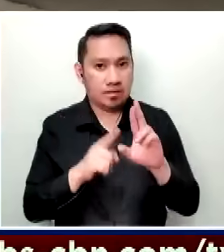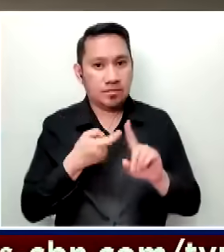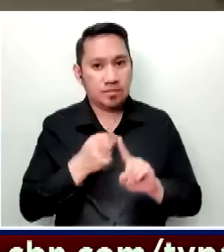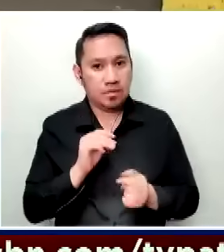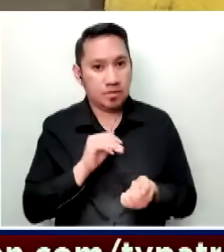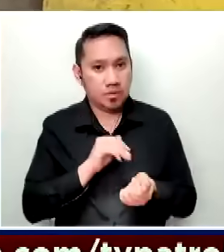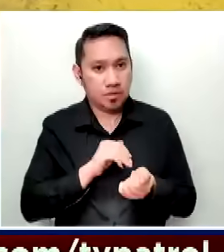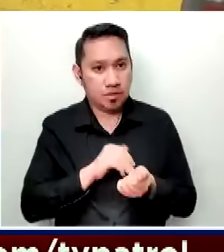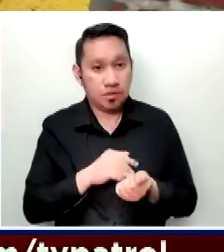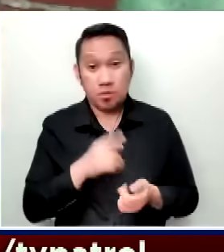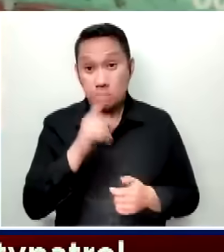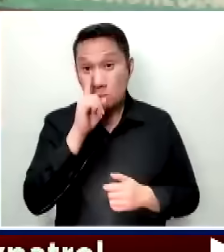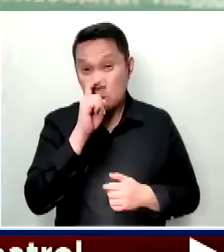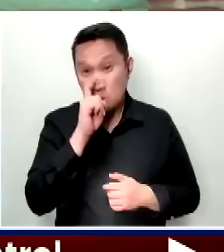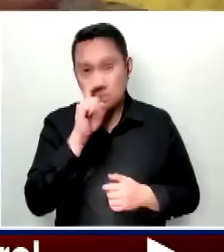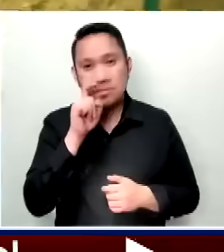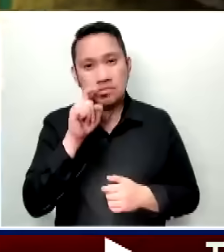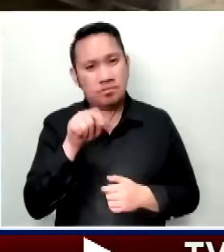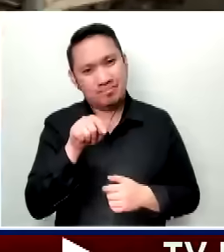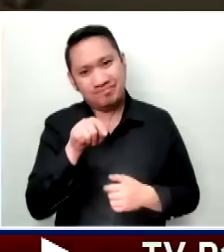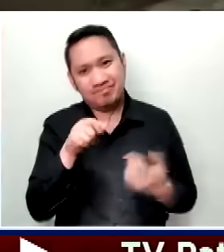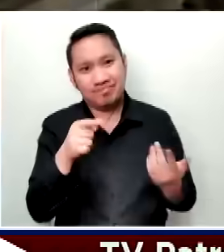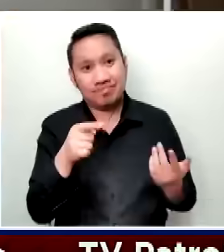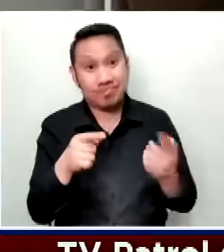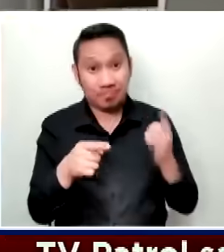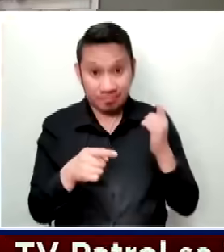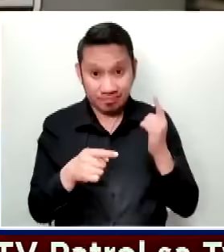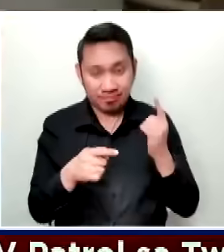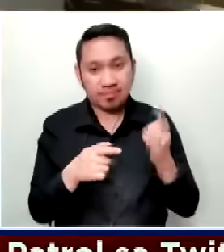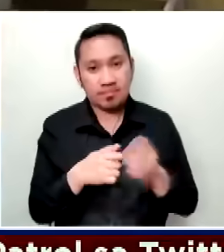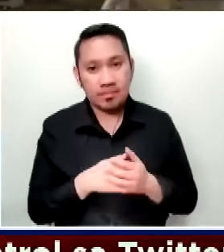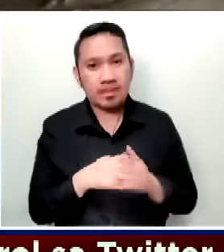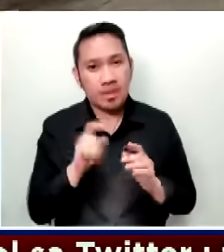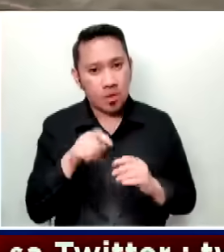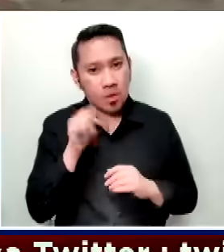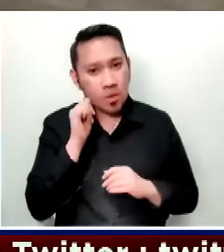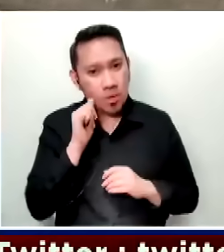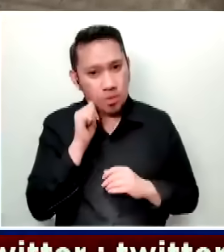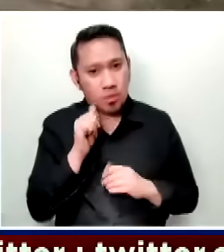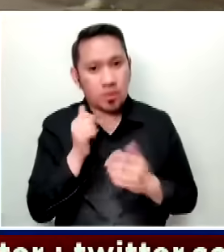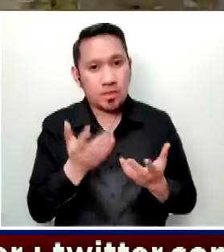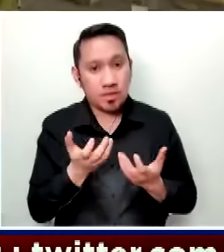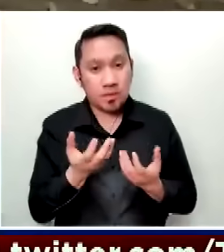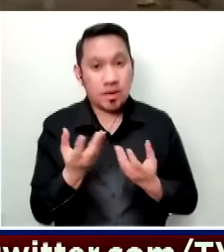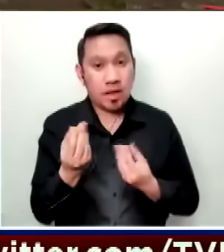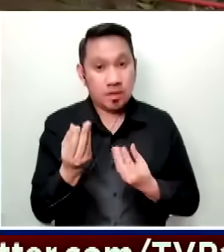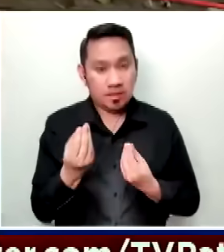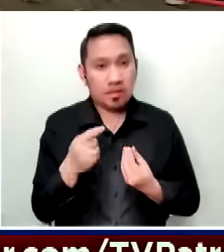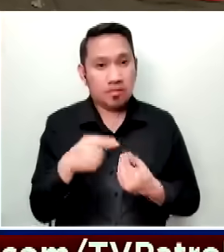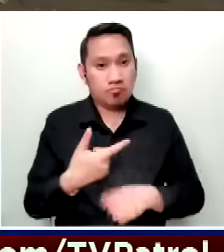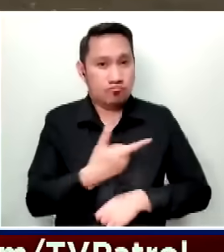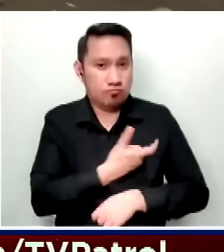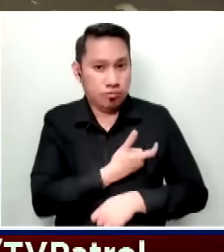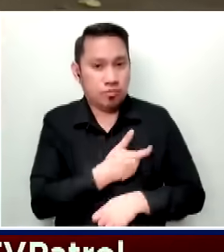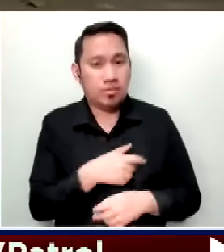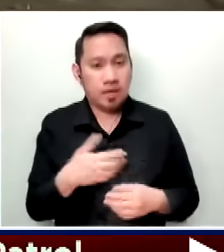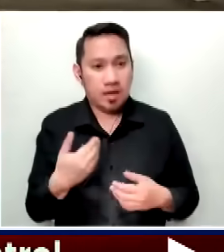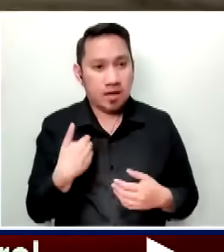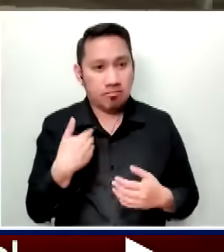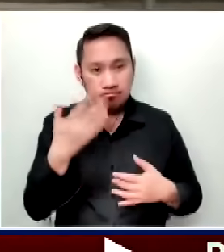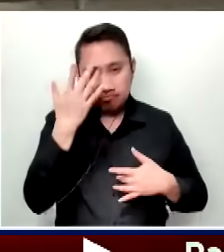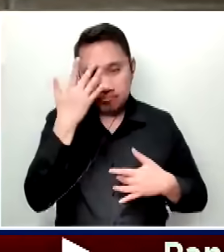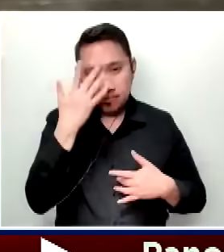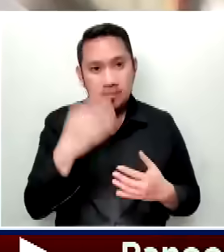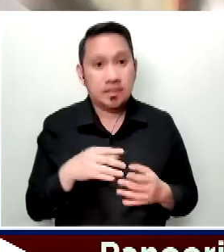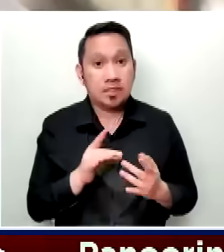mga senior citizens, gaya ni Mang Mitual at Raymond, laging tinitiyak na updated ang flu vaccines. Kailangan po yun sa